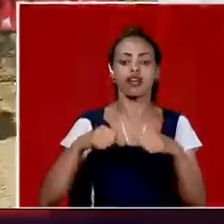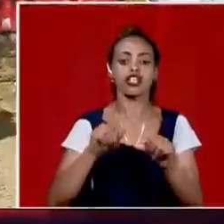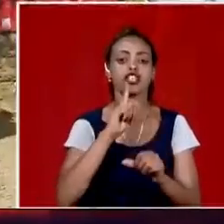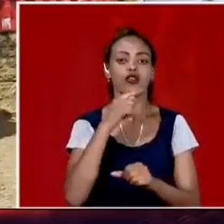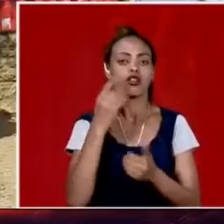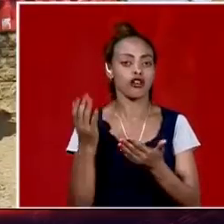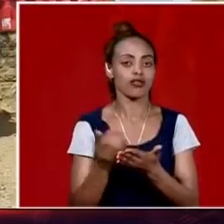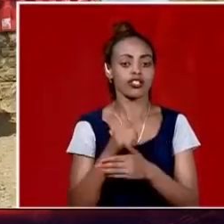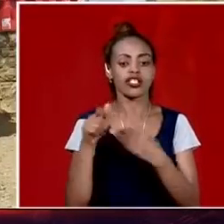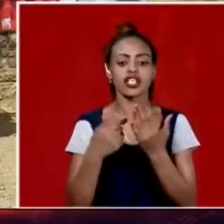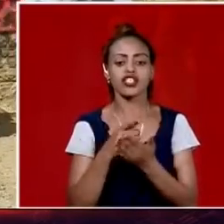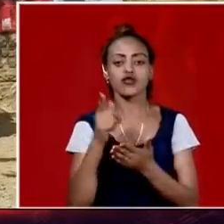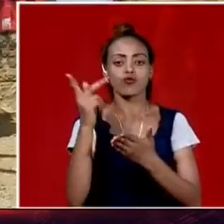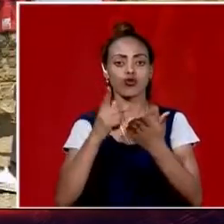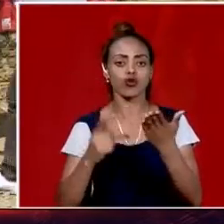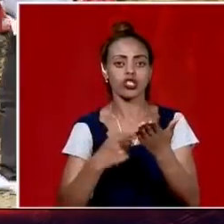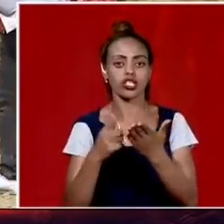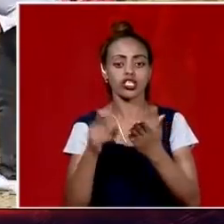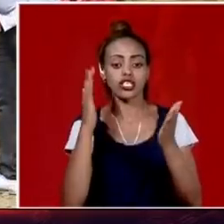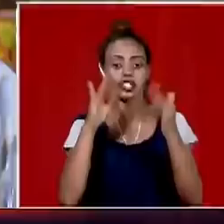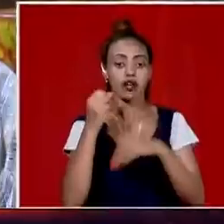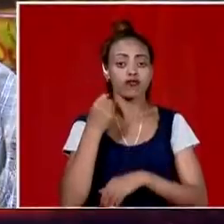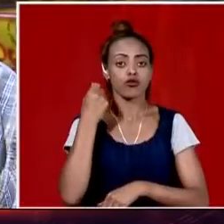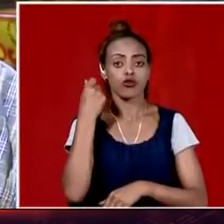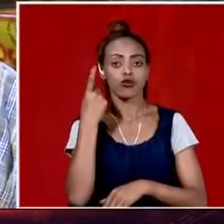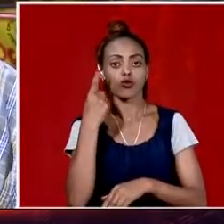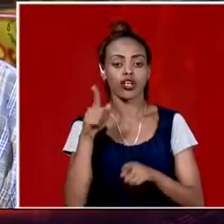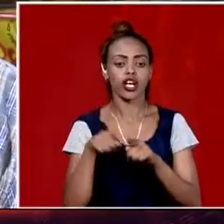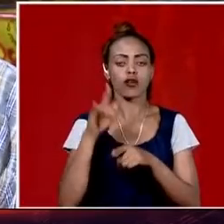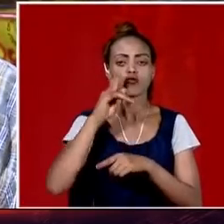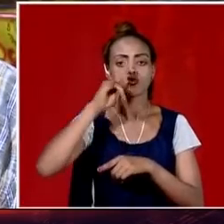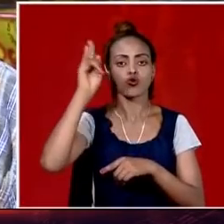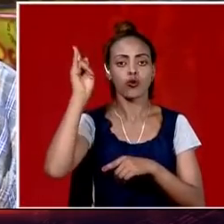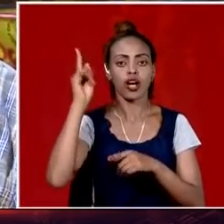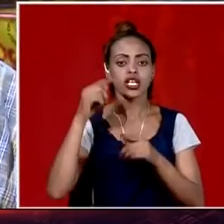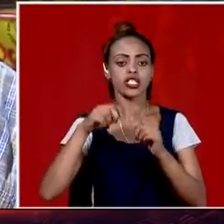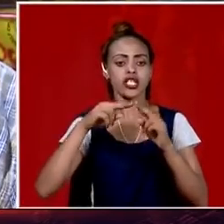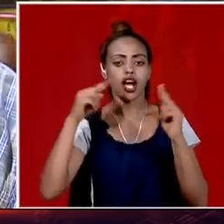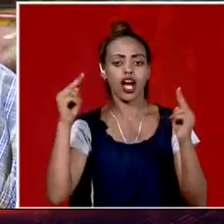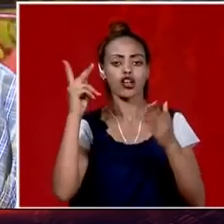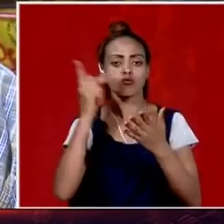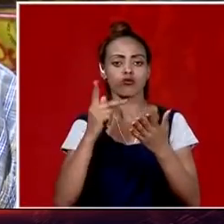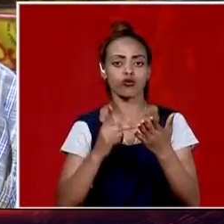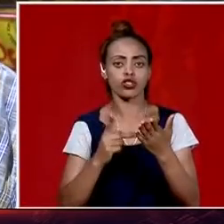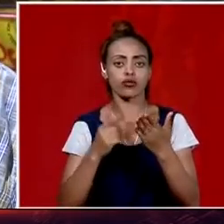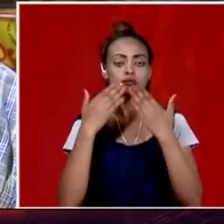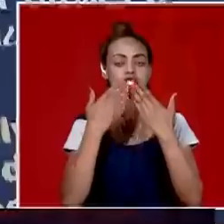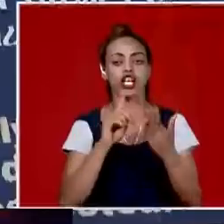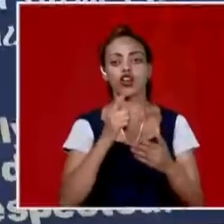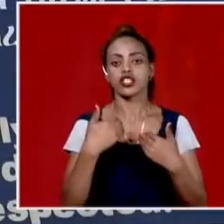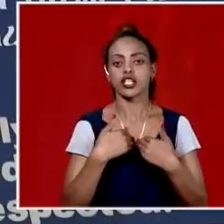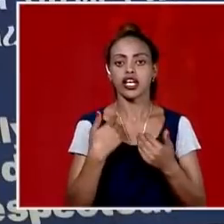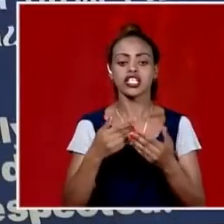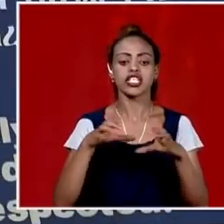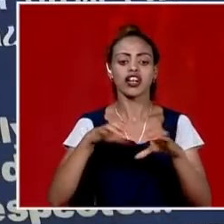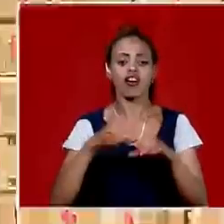ንወስድ። ስለዚ እዚ ፕሮጀክት እዚ ነዚ ፀገም ዚ ተረዲኡ ከም ዞባ ነዚ ፕሮጀክት እዚ ዝለዓለ ምስጋና እዩ ዘለና። እዚ